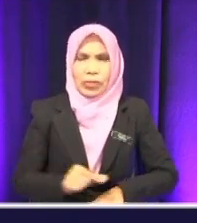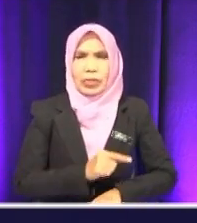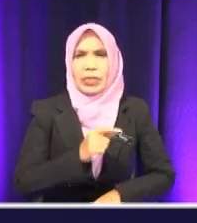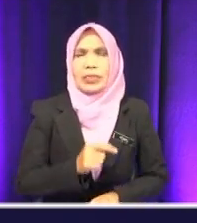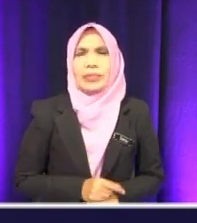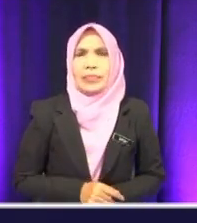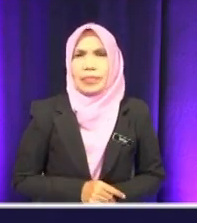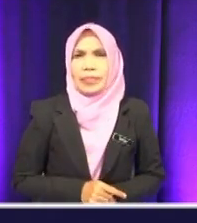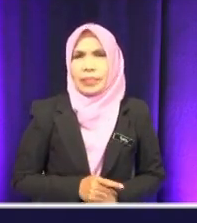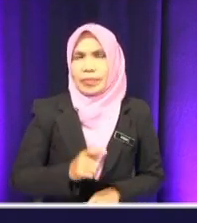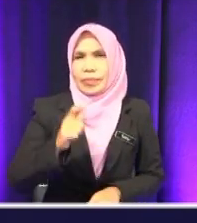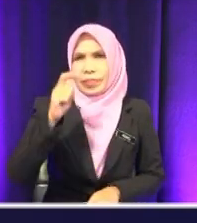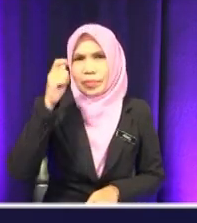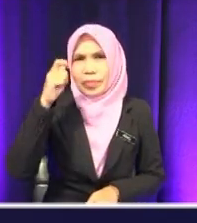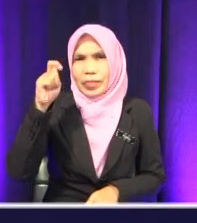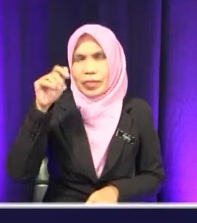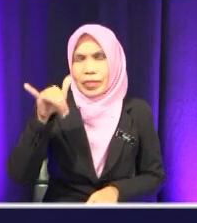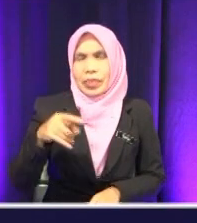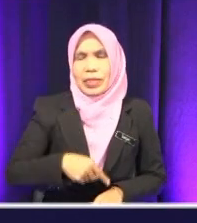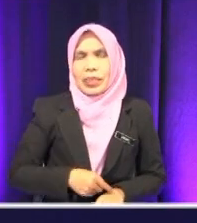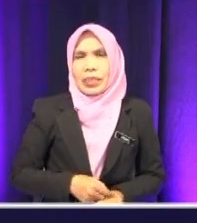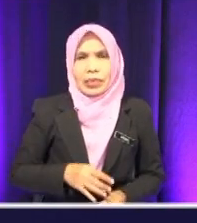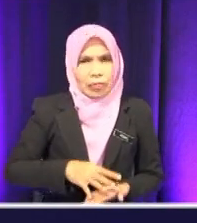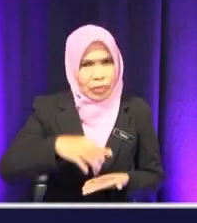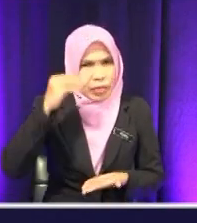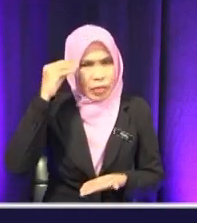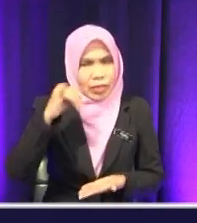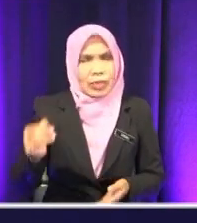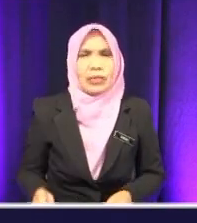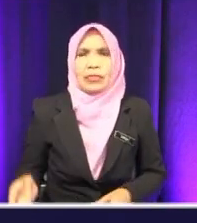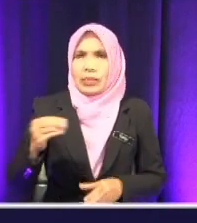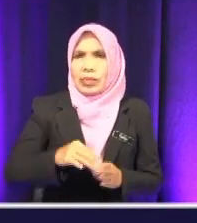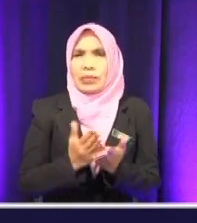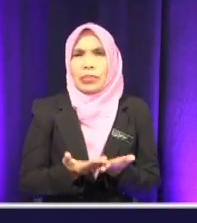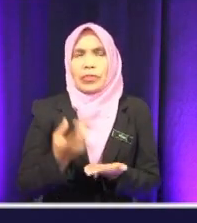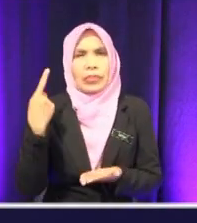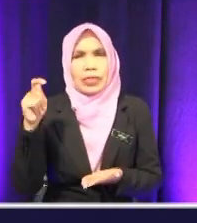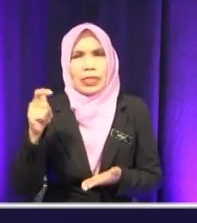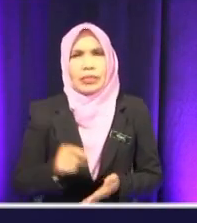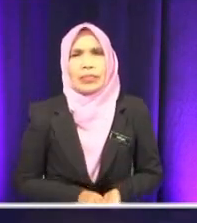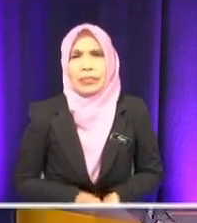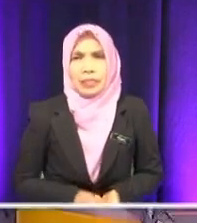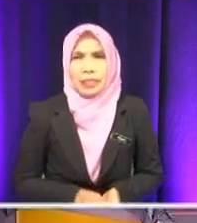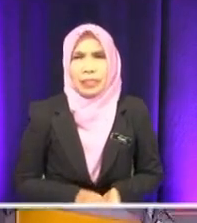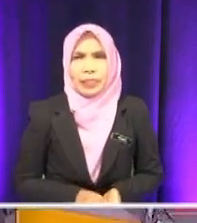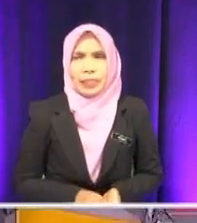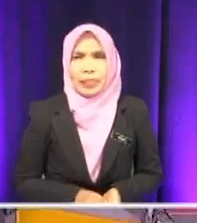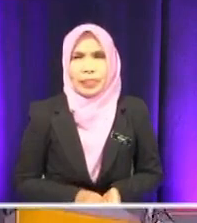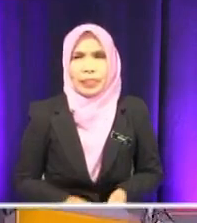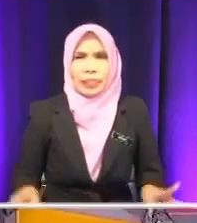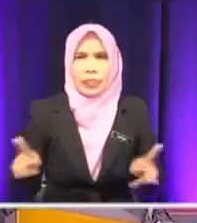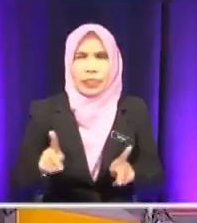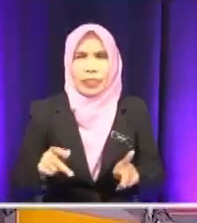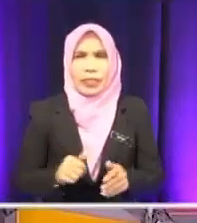yang dipelajari yang di belajar dalam buku teks lah oke yang dipelajari dalam buku teks penting juga gunakan teori jangan terlalu